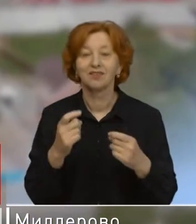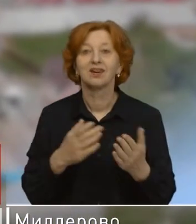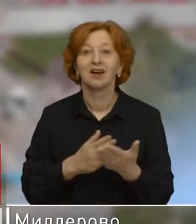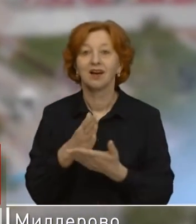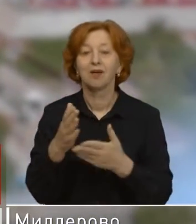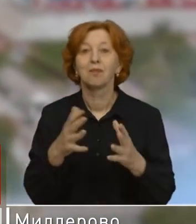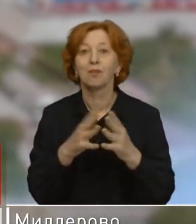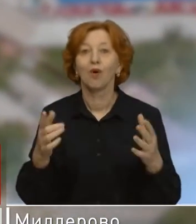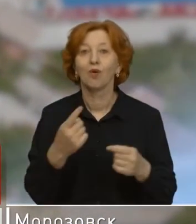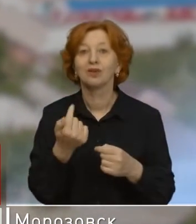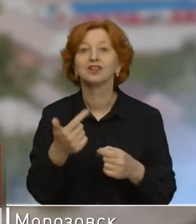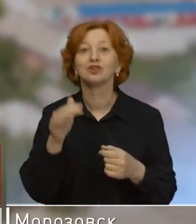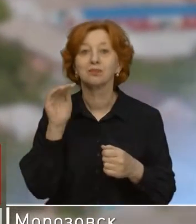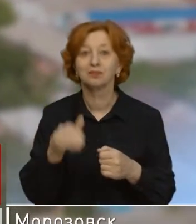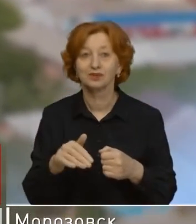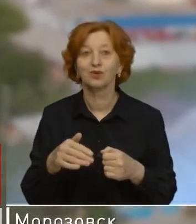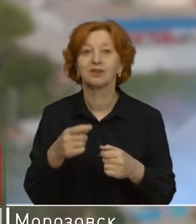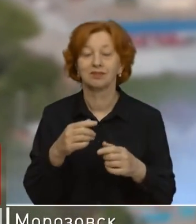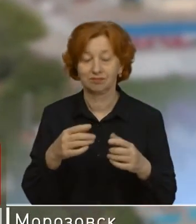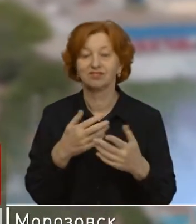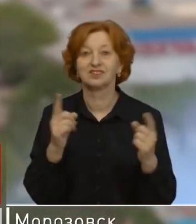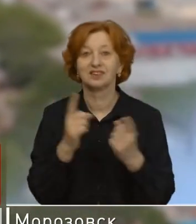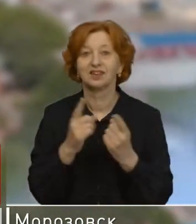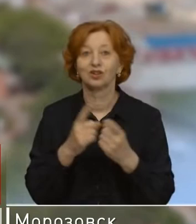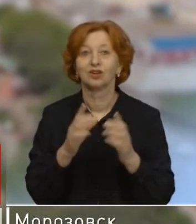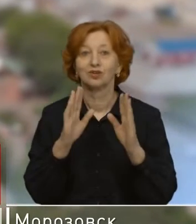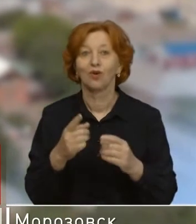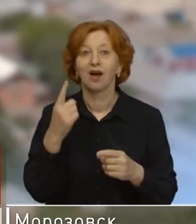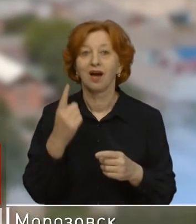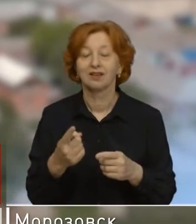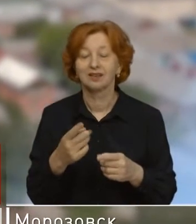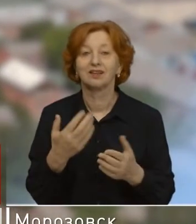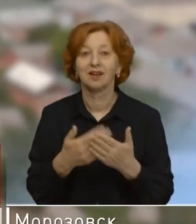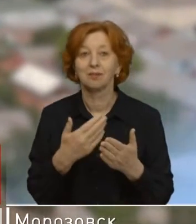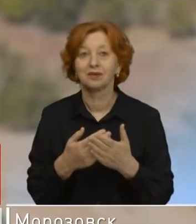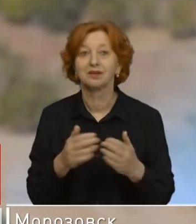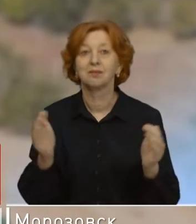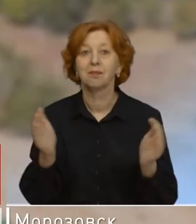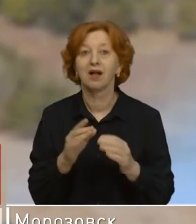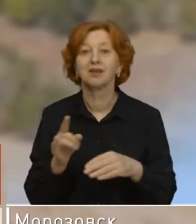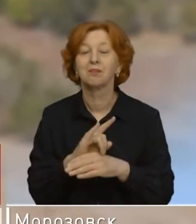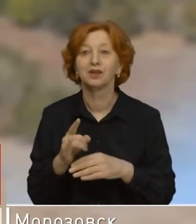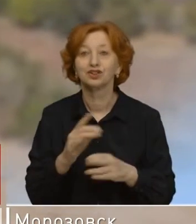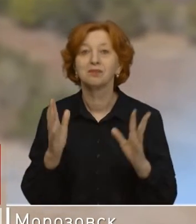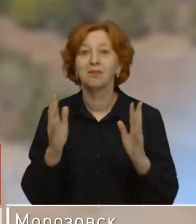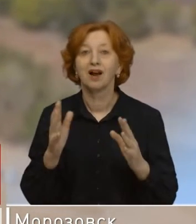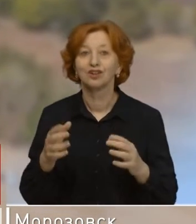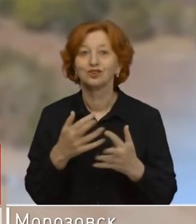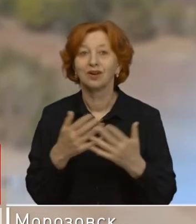Яндекс.Карт, более 1500 названий в нашем регионе встречаются только один раз. Например, Малый Мишкин, Большой